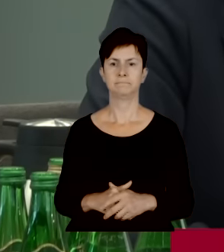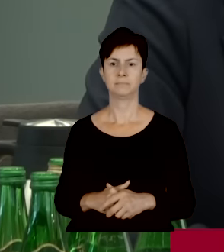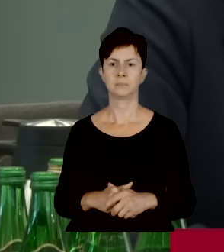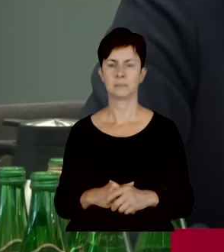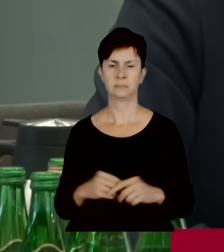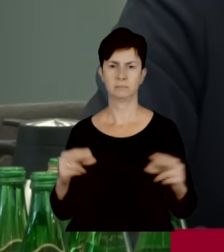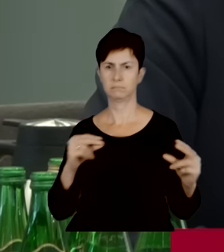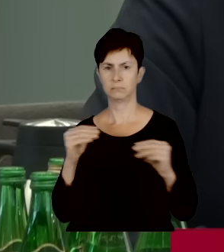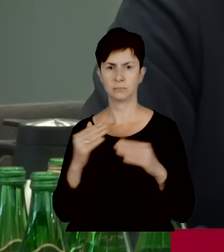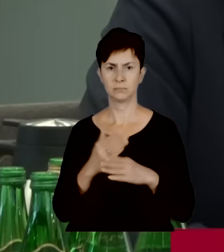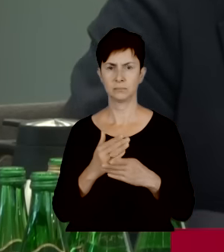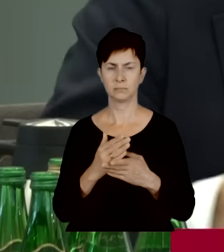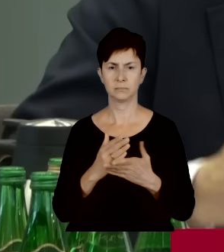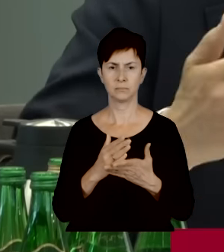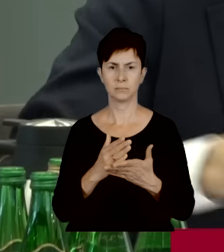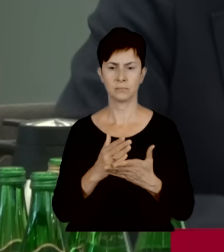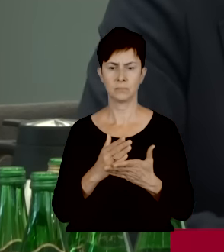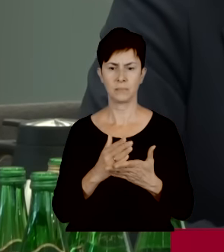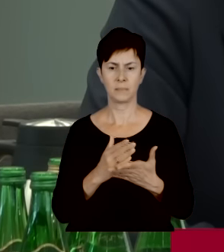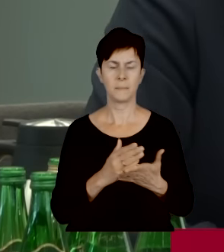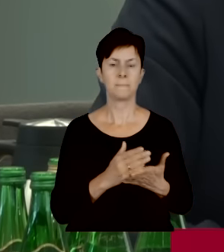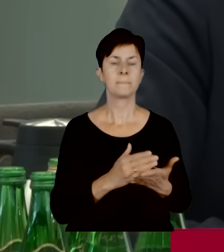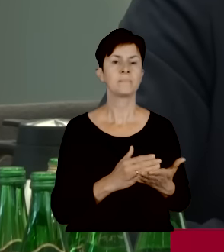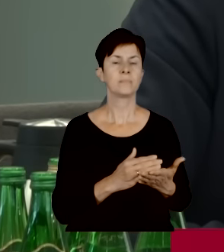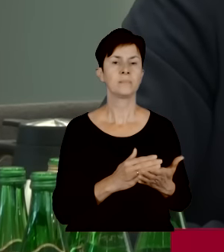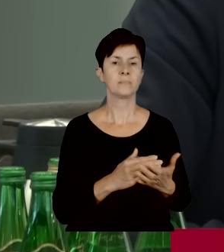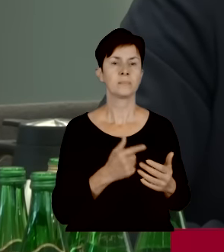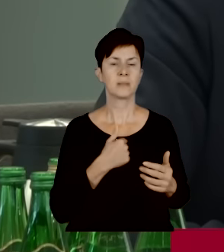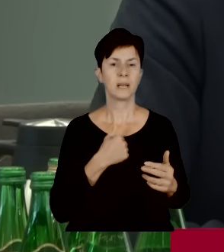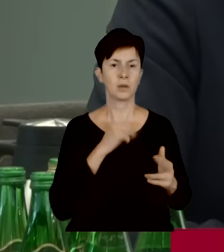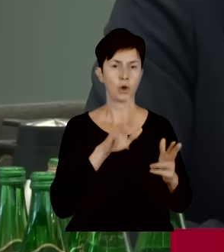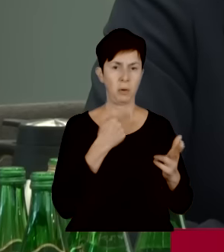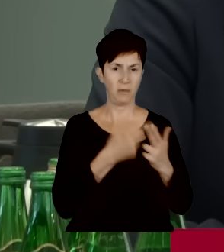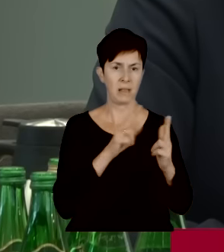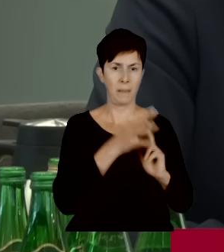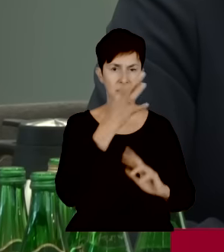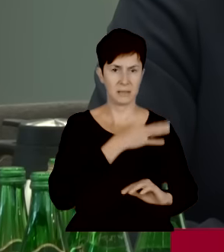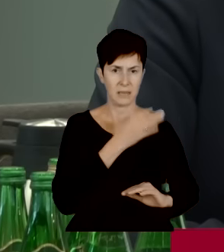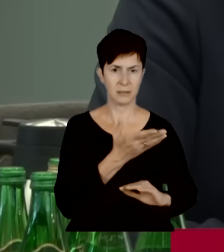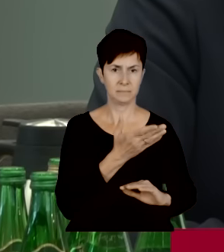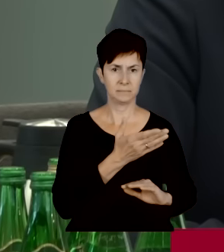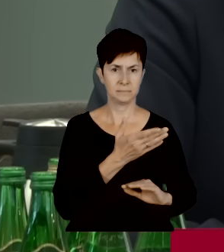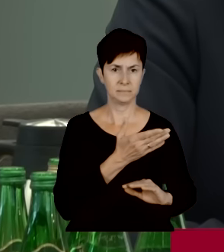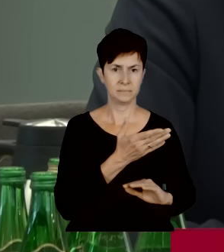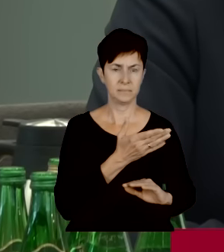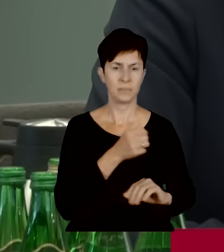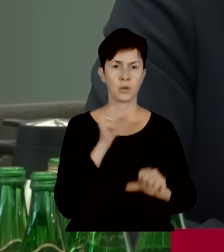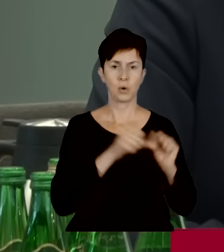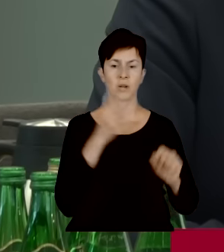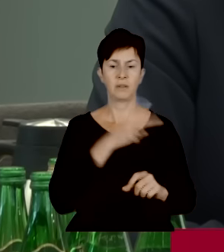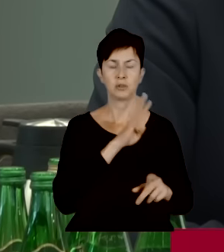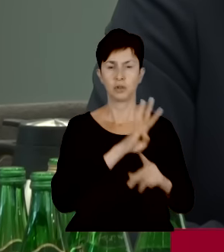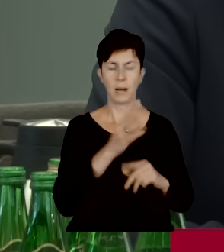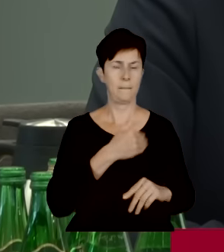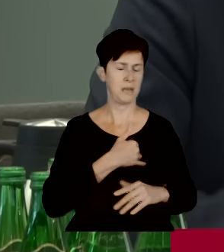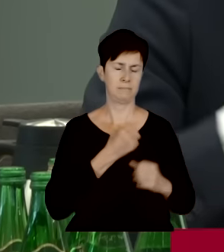organizacji poczynić krótki wstęp tylko odpowiadam na pana pytanie roku 2014 doszło do